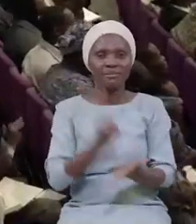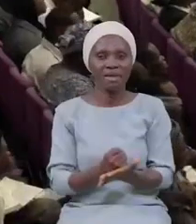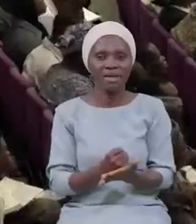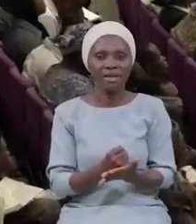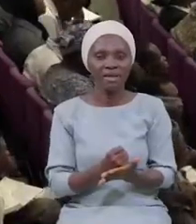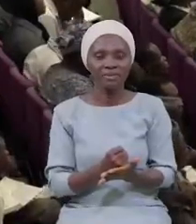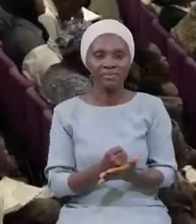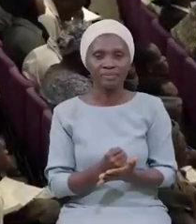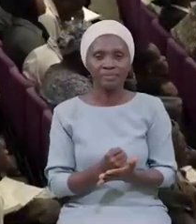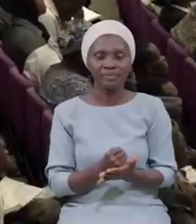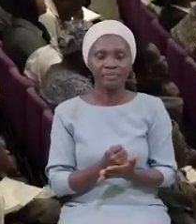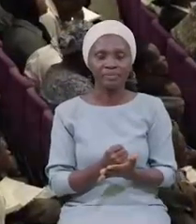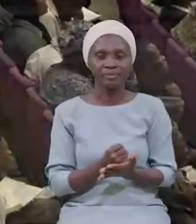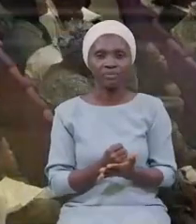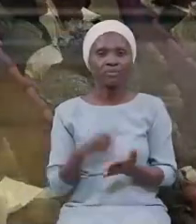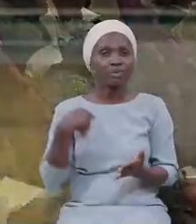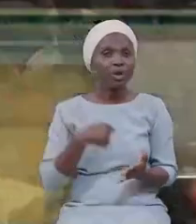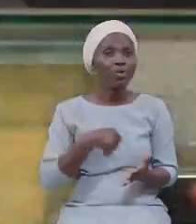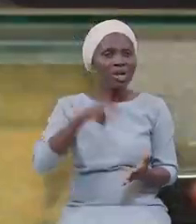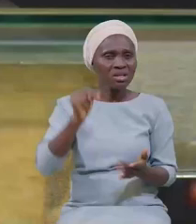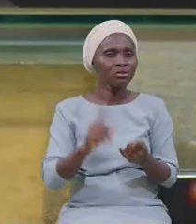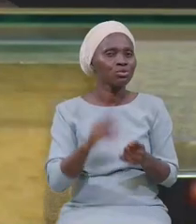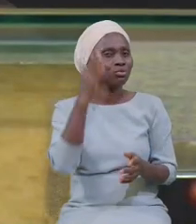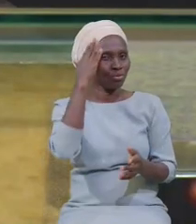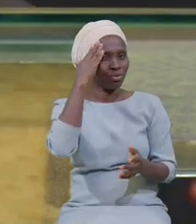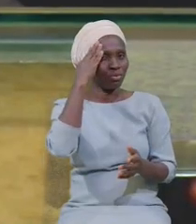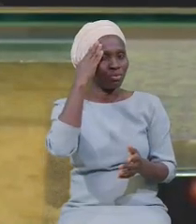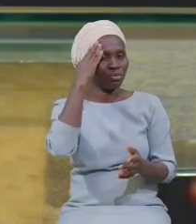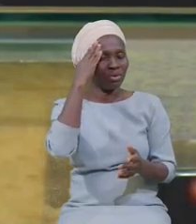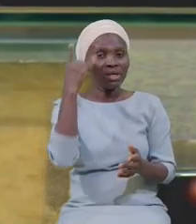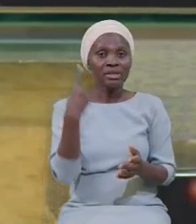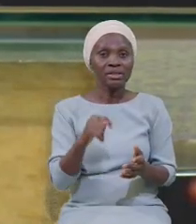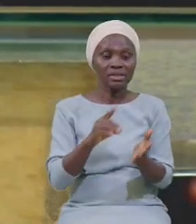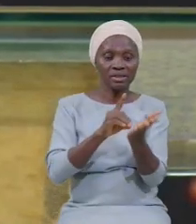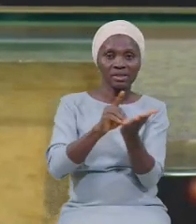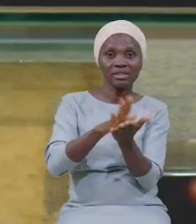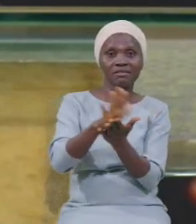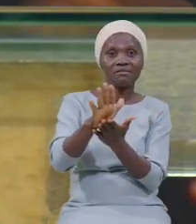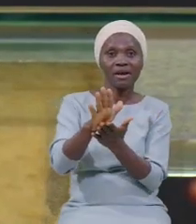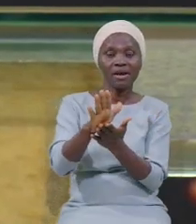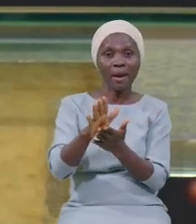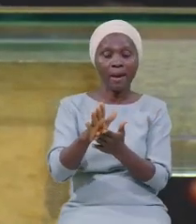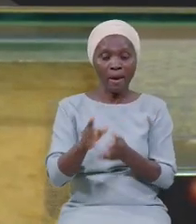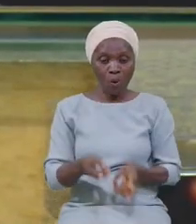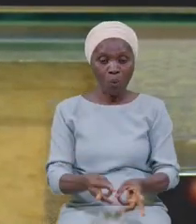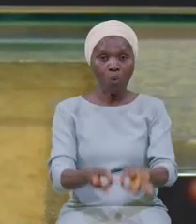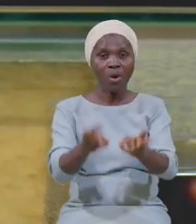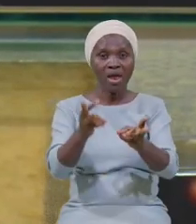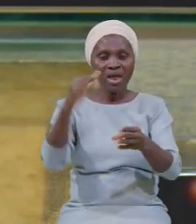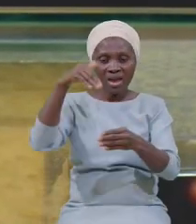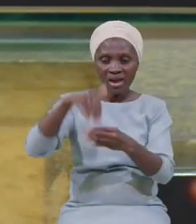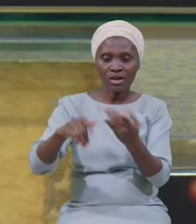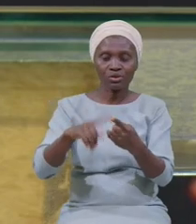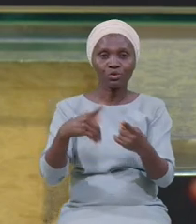Jésus-Christ. Nous devons découvrir la voie divine